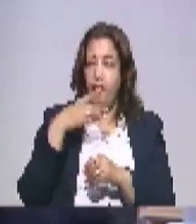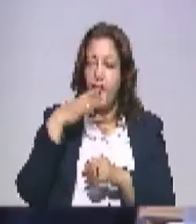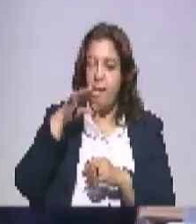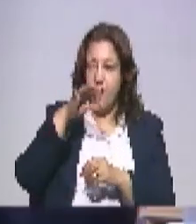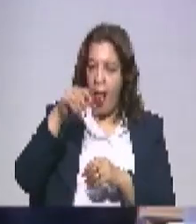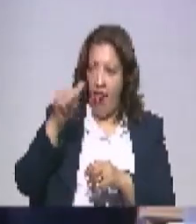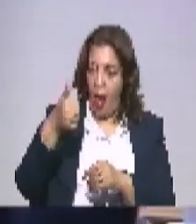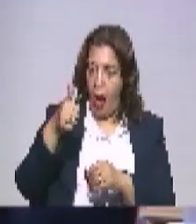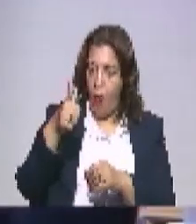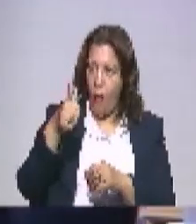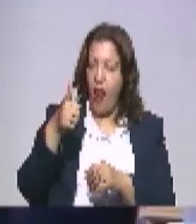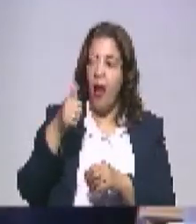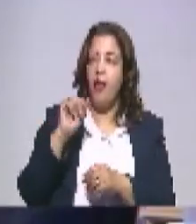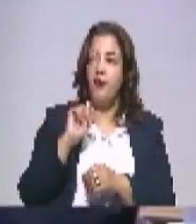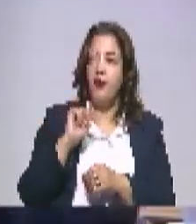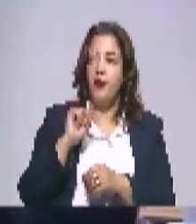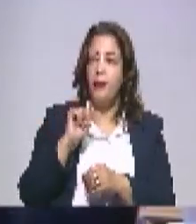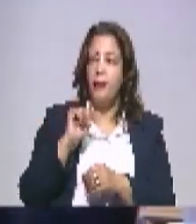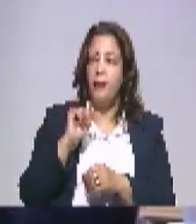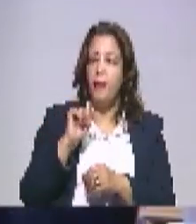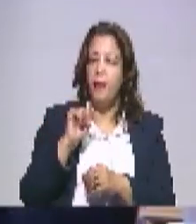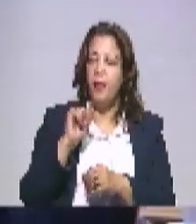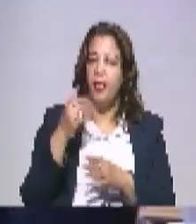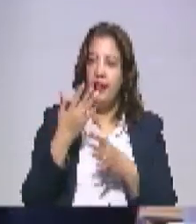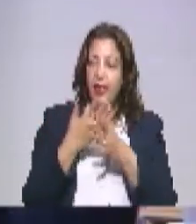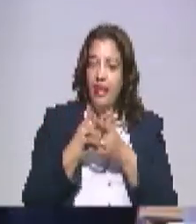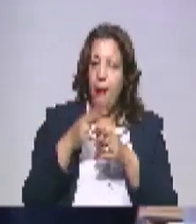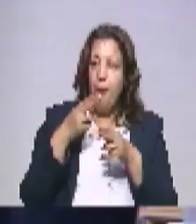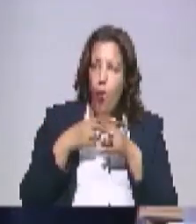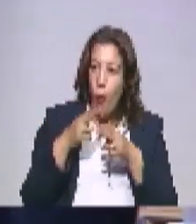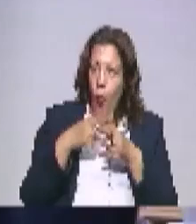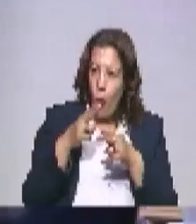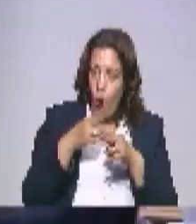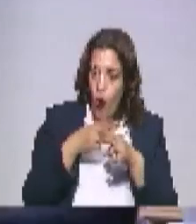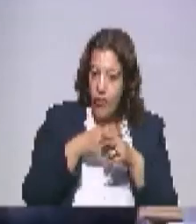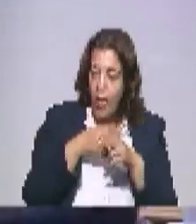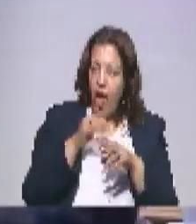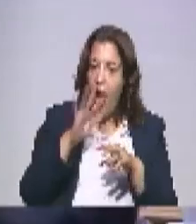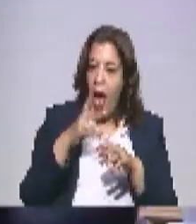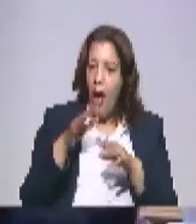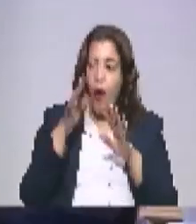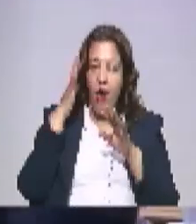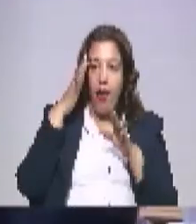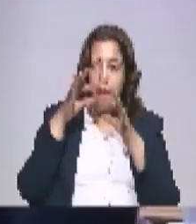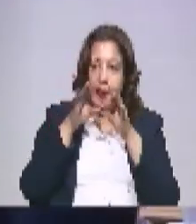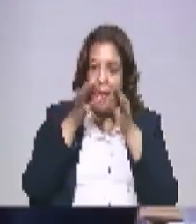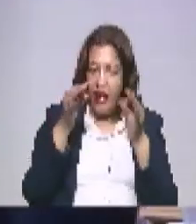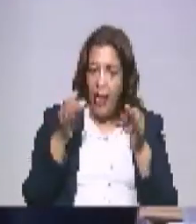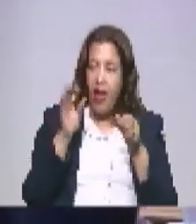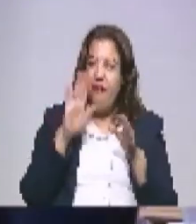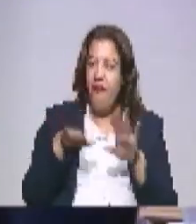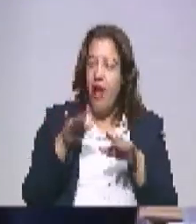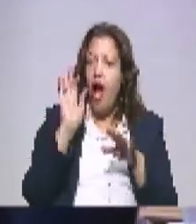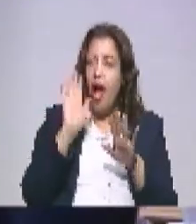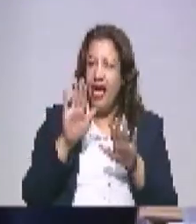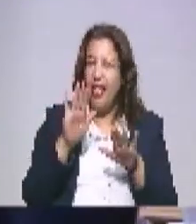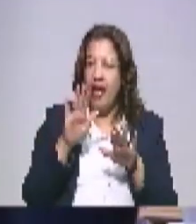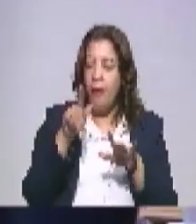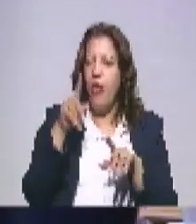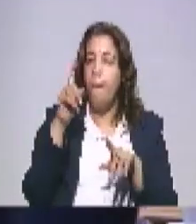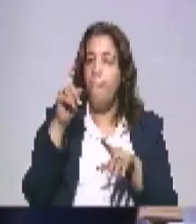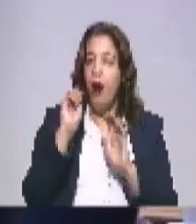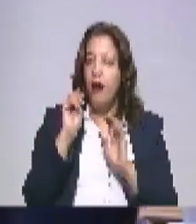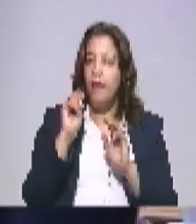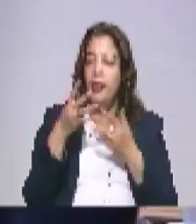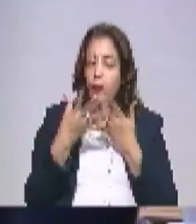بتاعها، عشان انتوا عارفين البتنجان والكوسه او اي حاجه بنقليها بيبقى فيها ميه، فاحنا بس ننزل